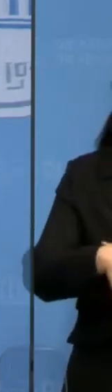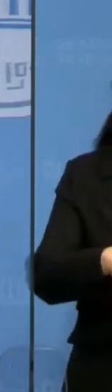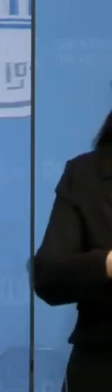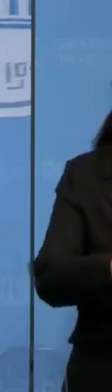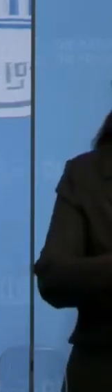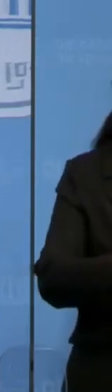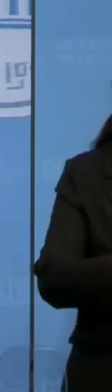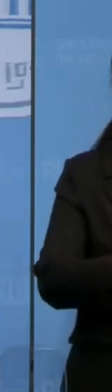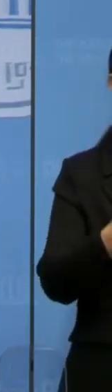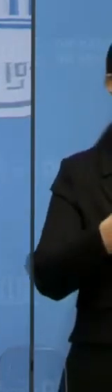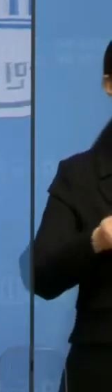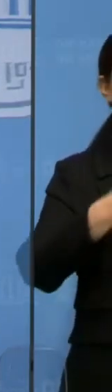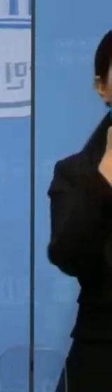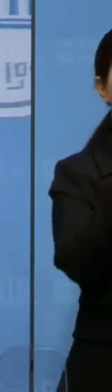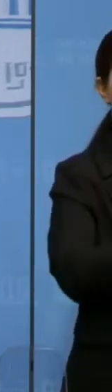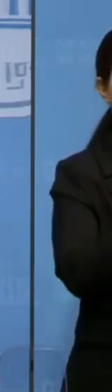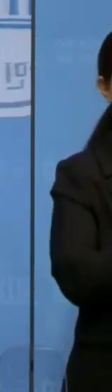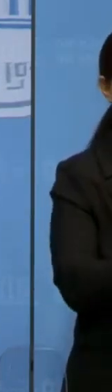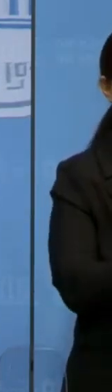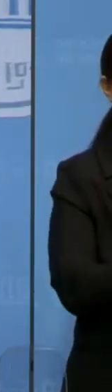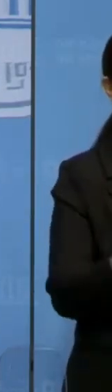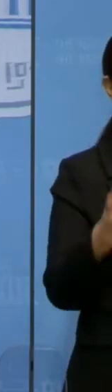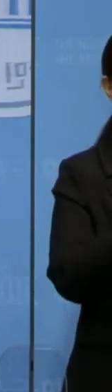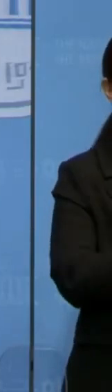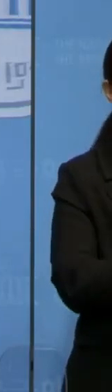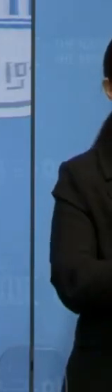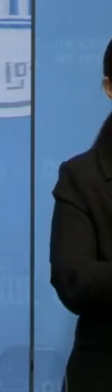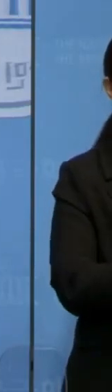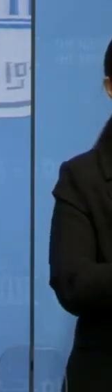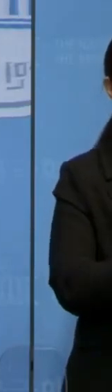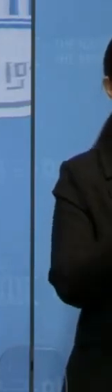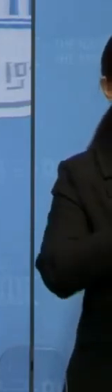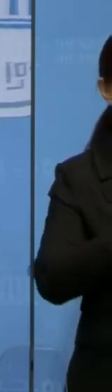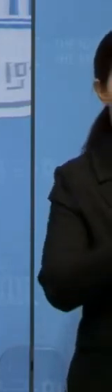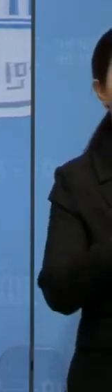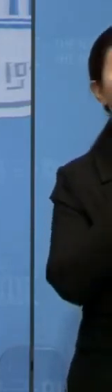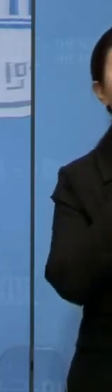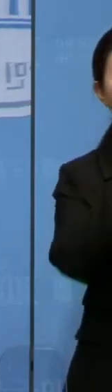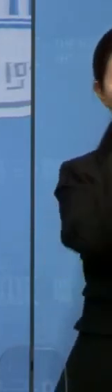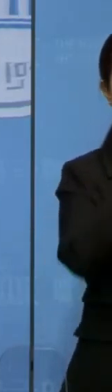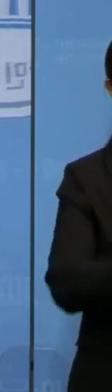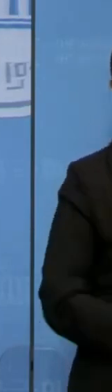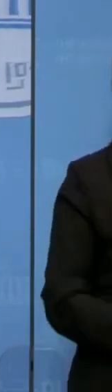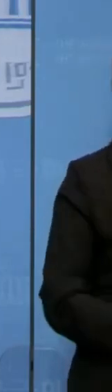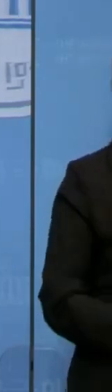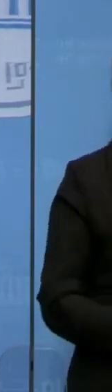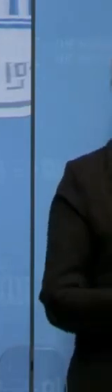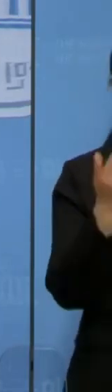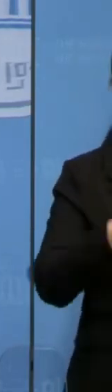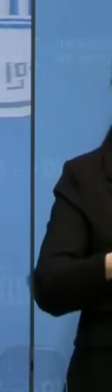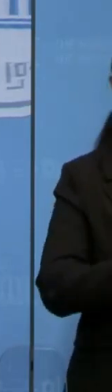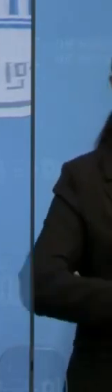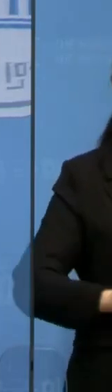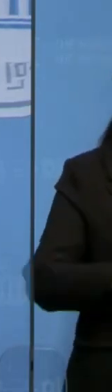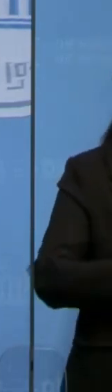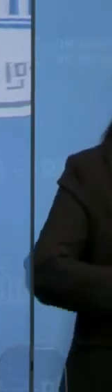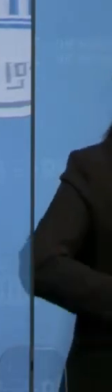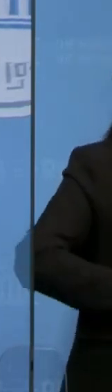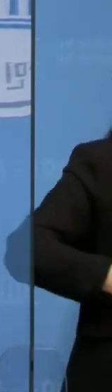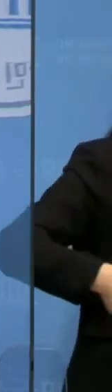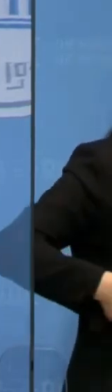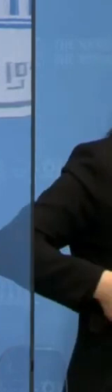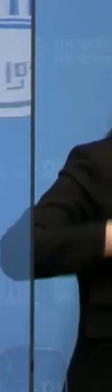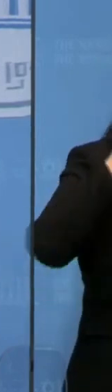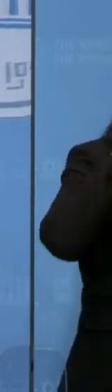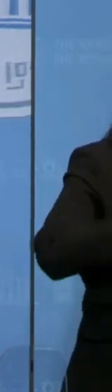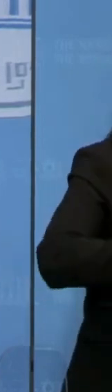과제를 처리했습니다 그러나 더 과감한 개혁이 필요한 과제들이